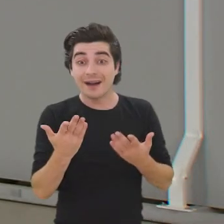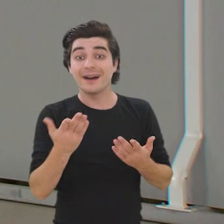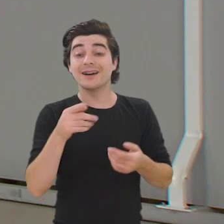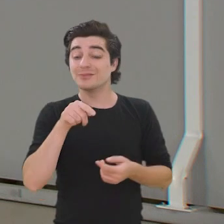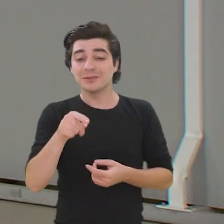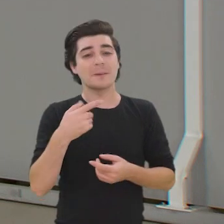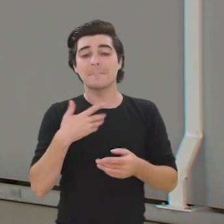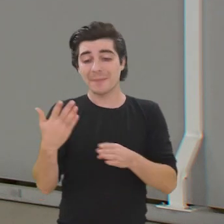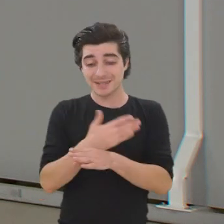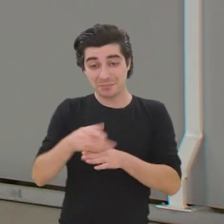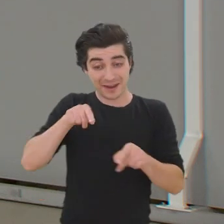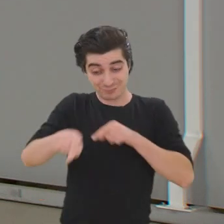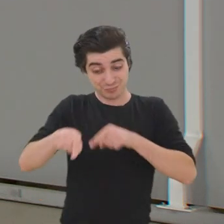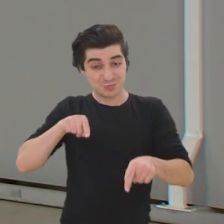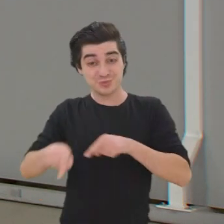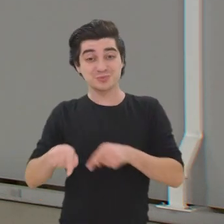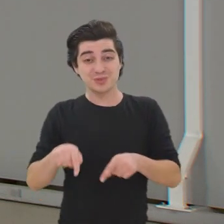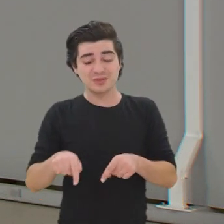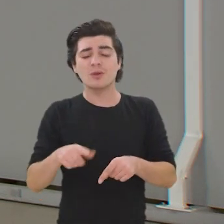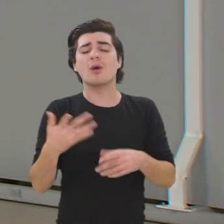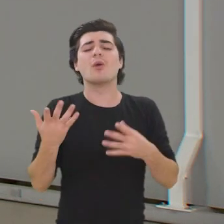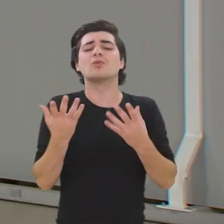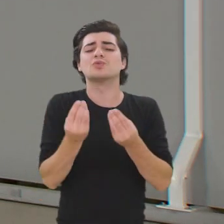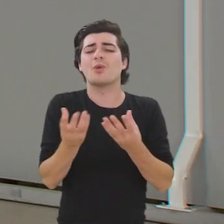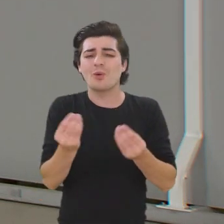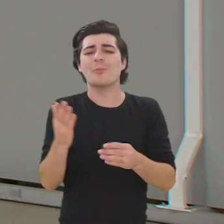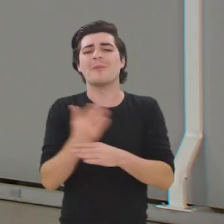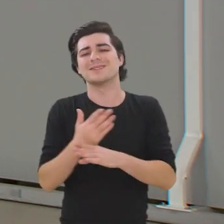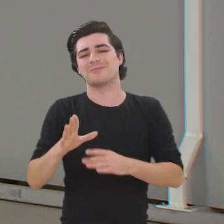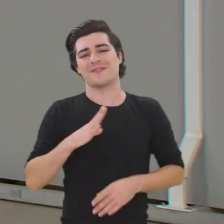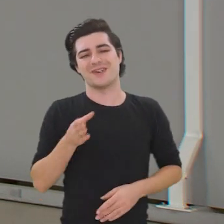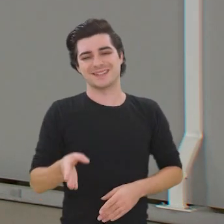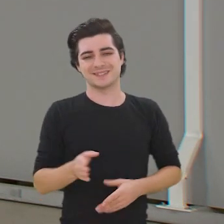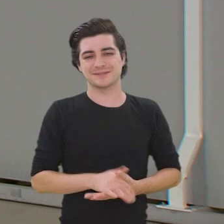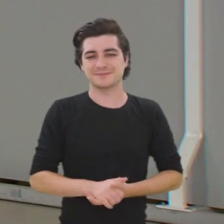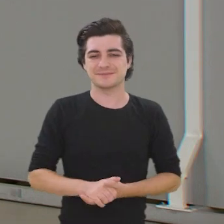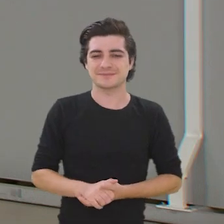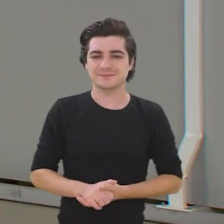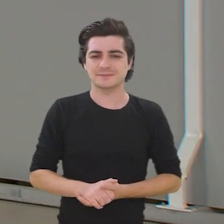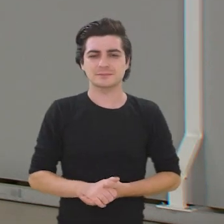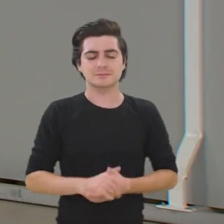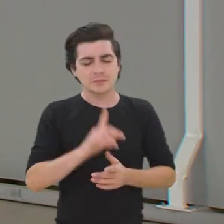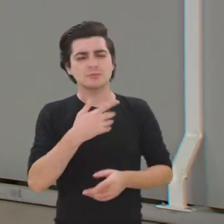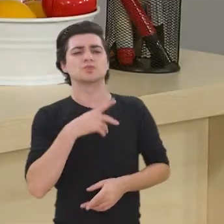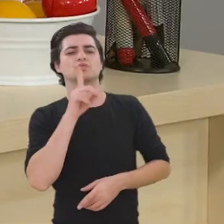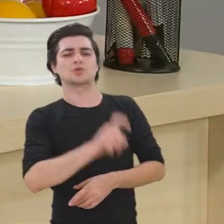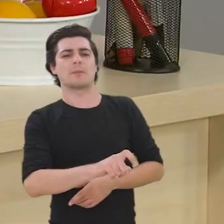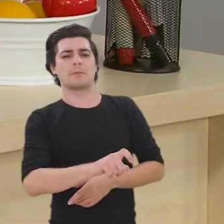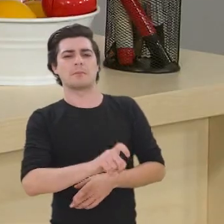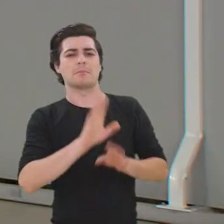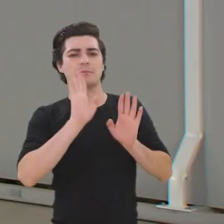çocuklar, malzemelerimiz bunlar. Kutunun içerisinde daha bir sürü malzememiz var. Sana bir şey